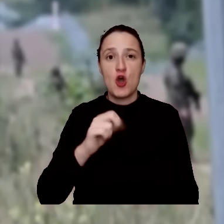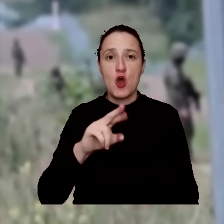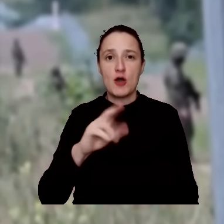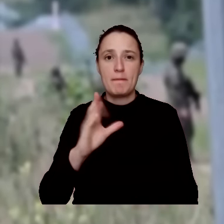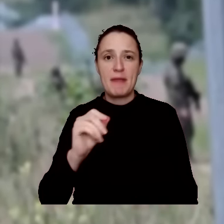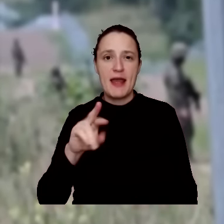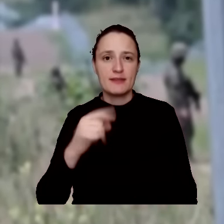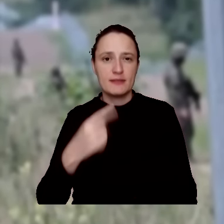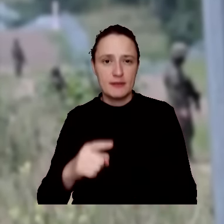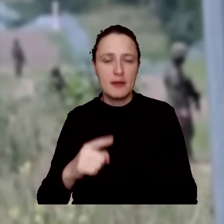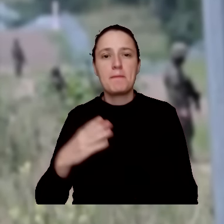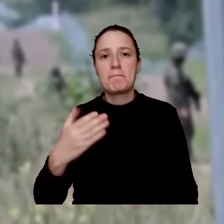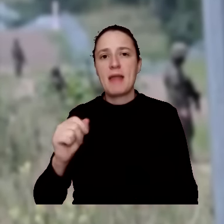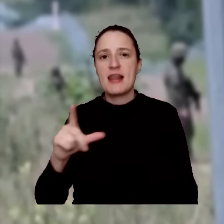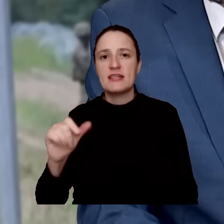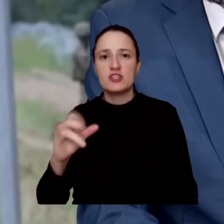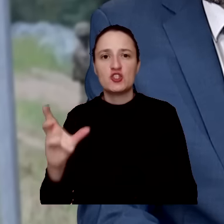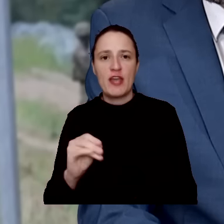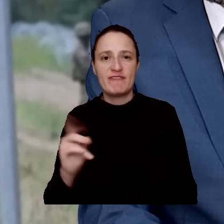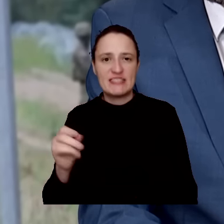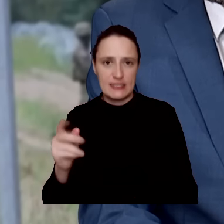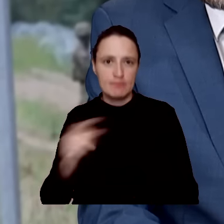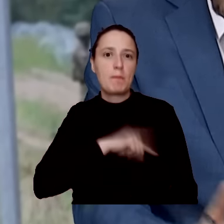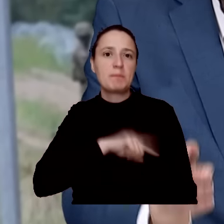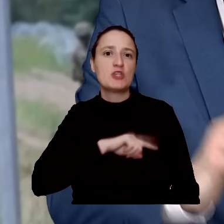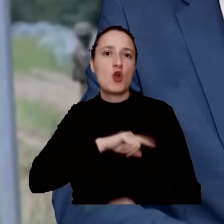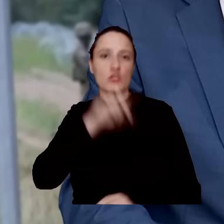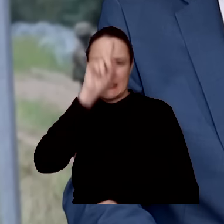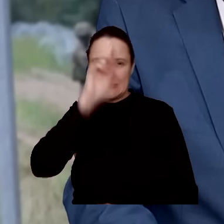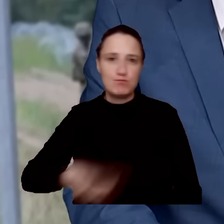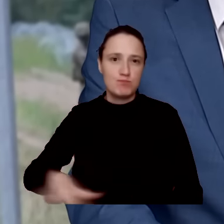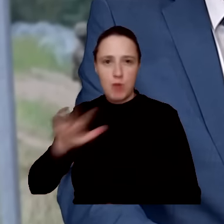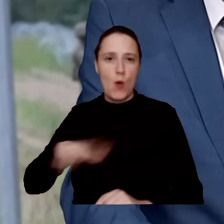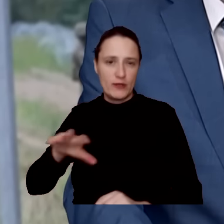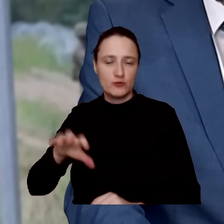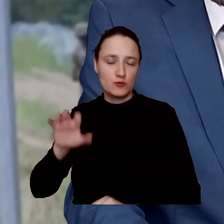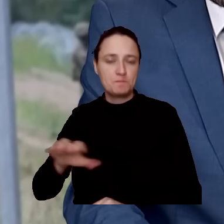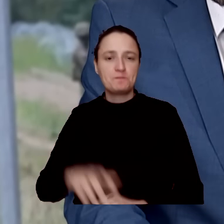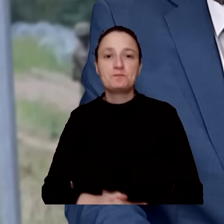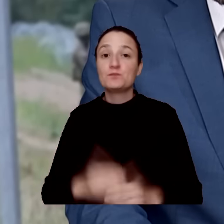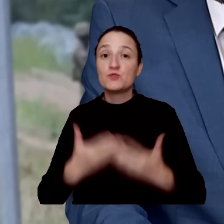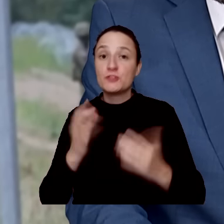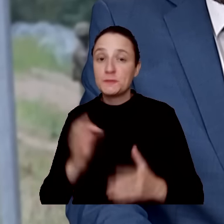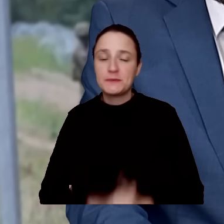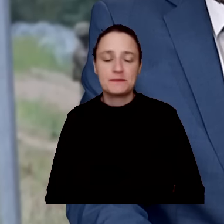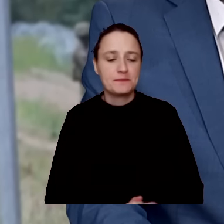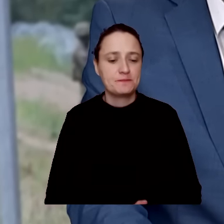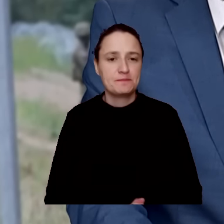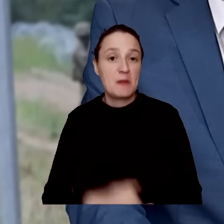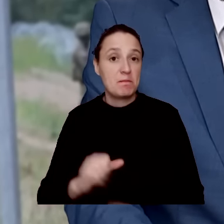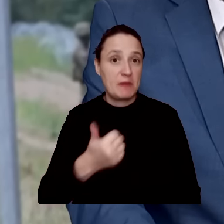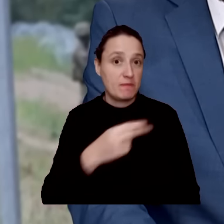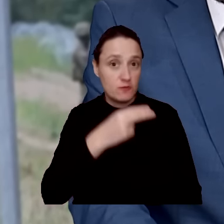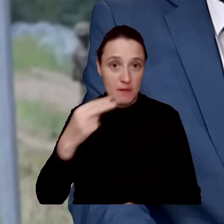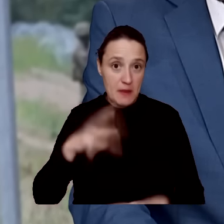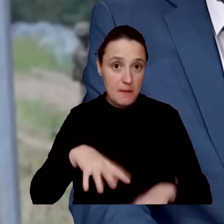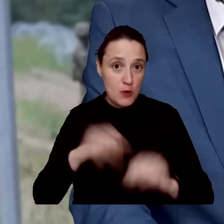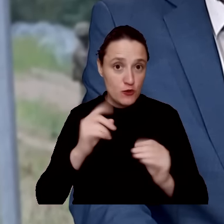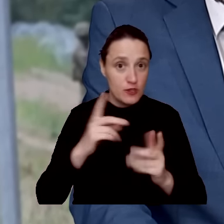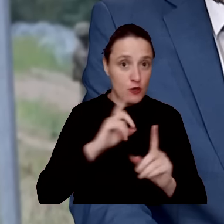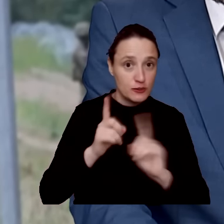psycholog społeczny. Dzień dobry, panie profesorze. Dzień dobry. Jako pierwszy temat naszej rozmowy